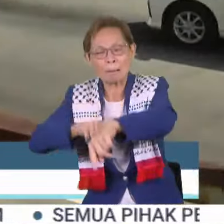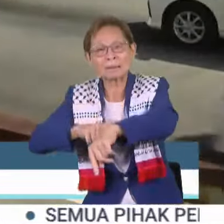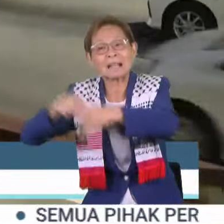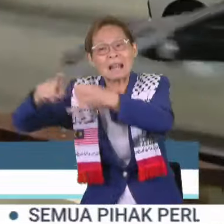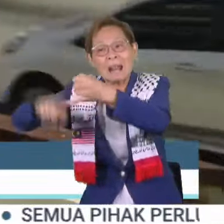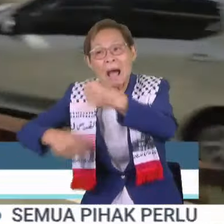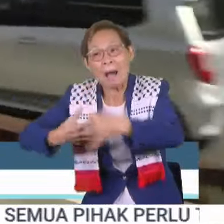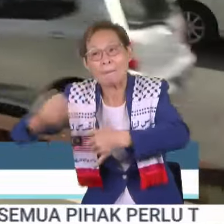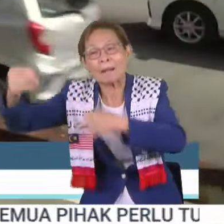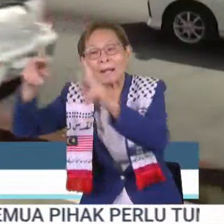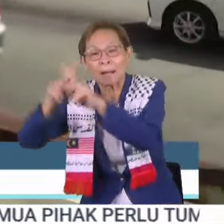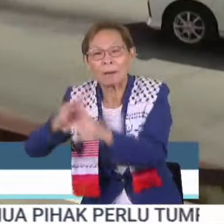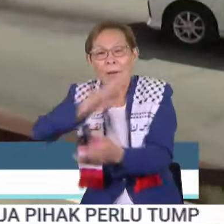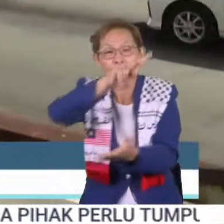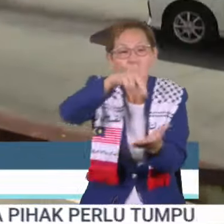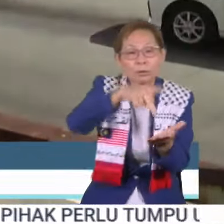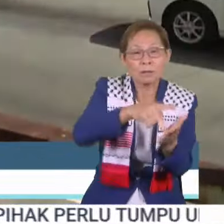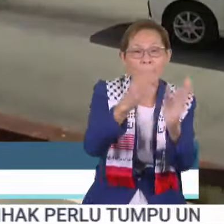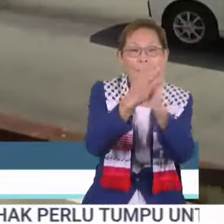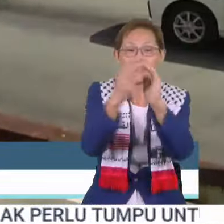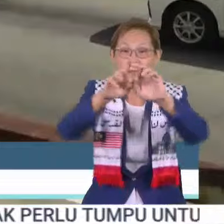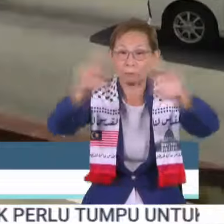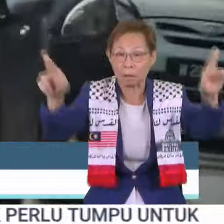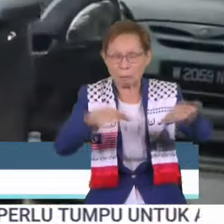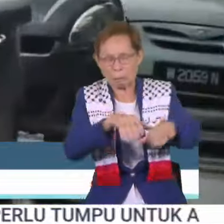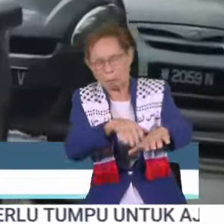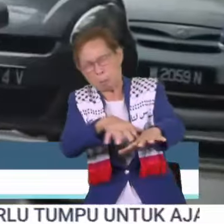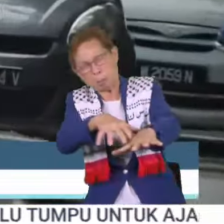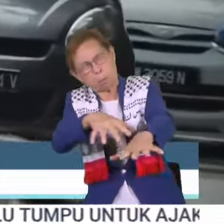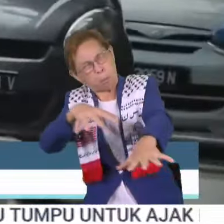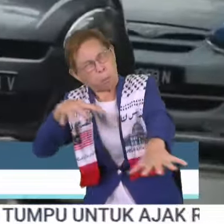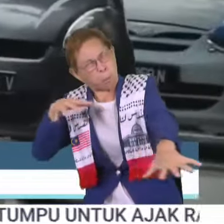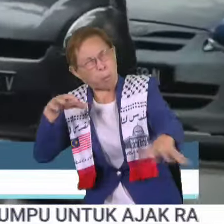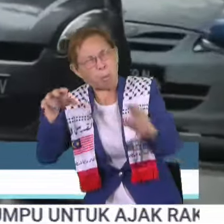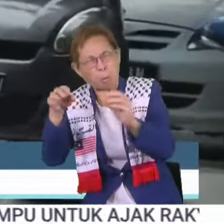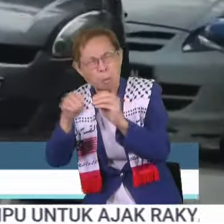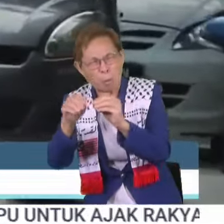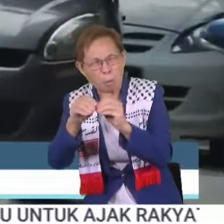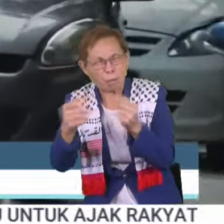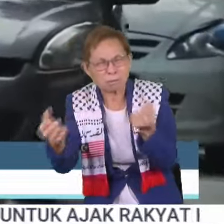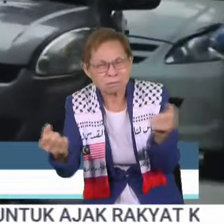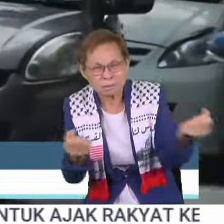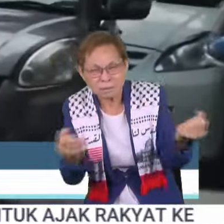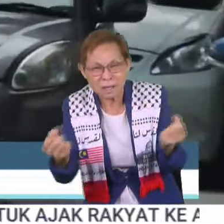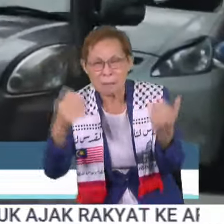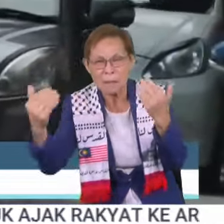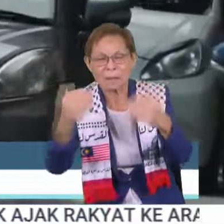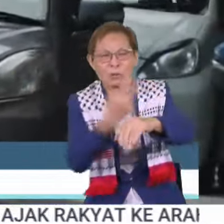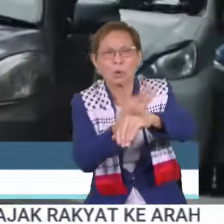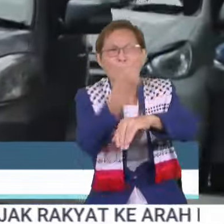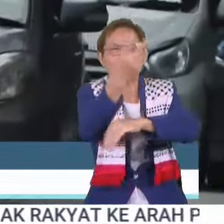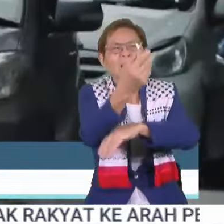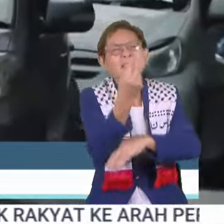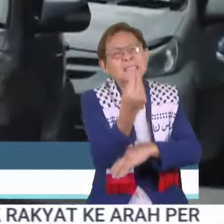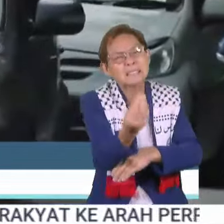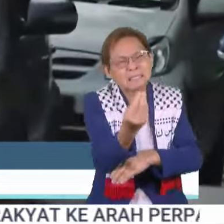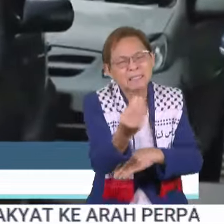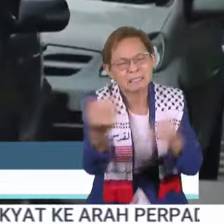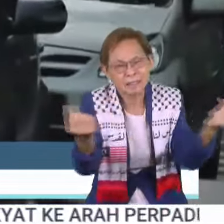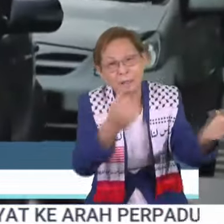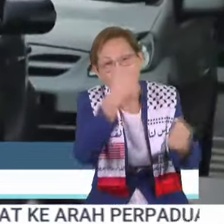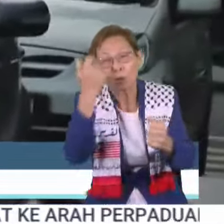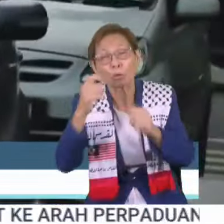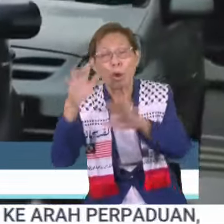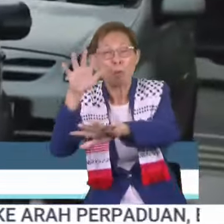itu keadaan trafik di Pusat Bandar Raya juga agak sesak dengan peningkatan jumlah kenderaan berbanding 2 petang tadi disebabkan